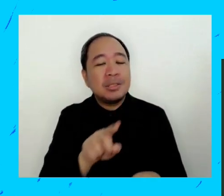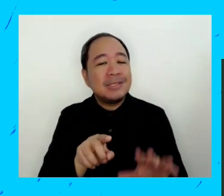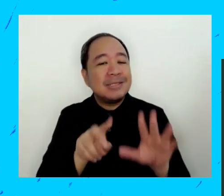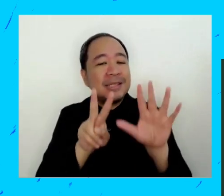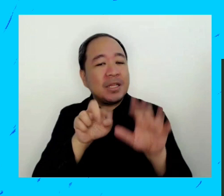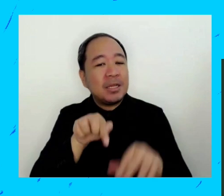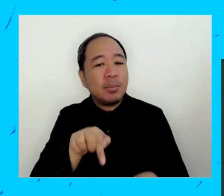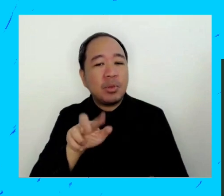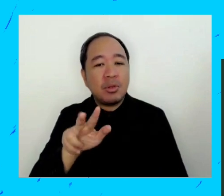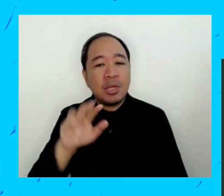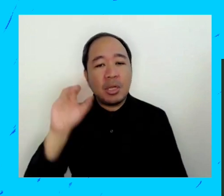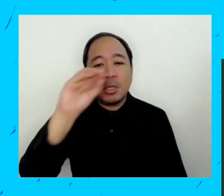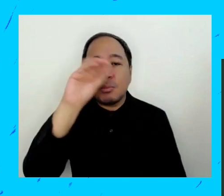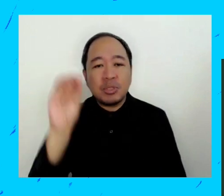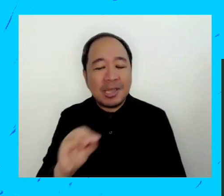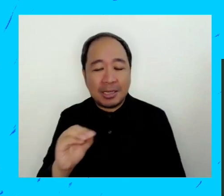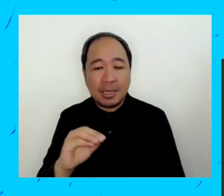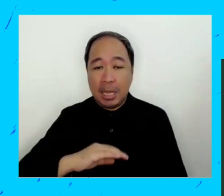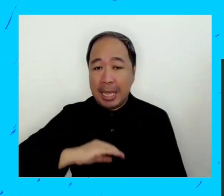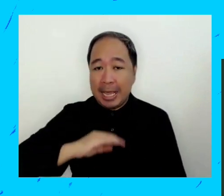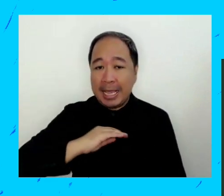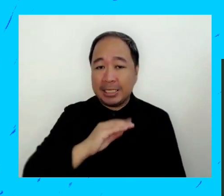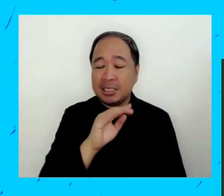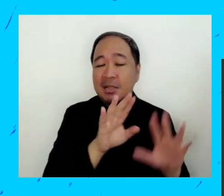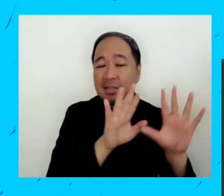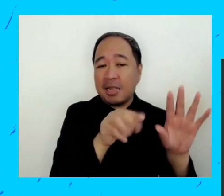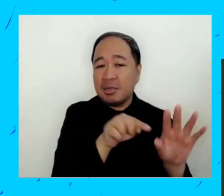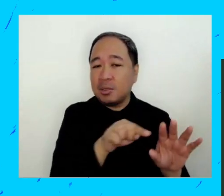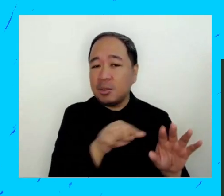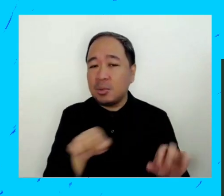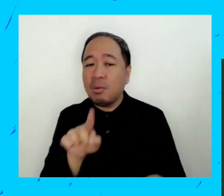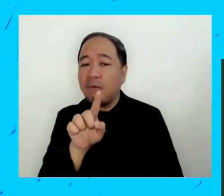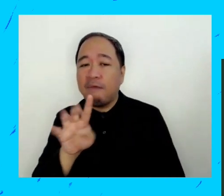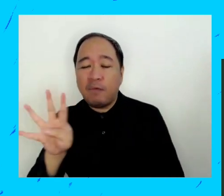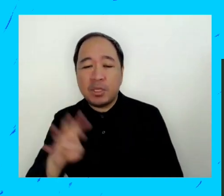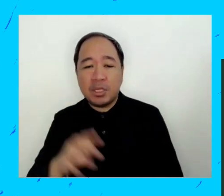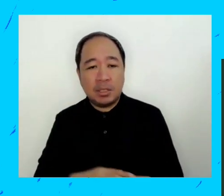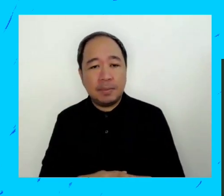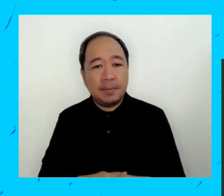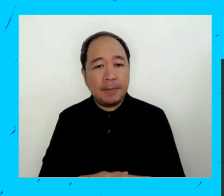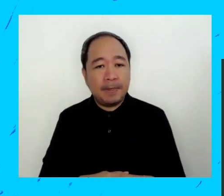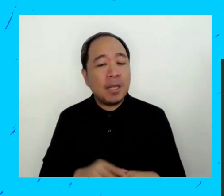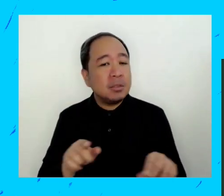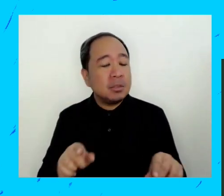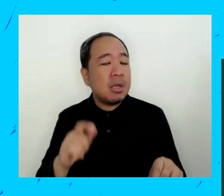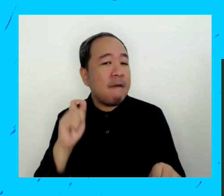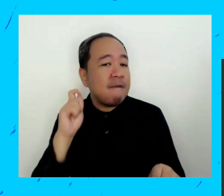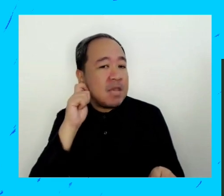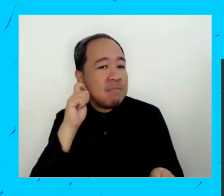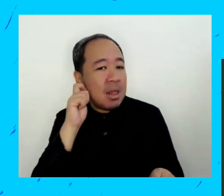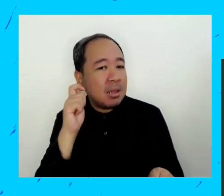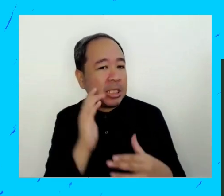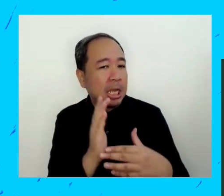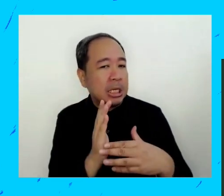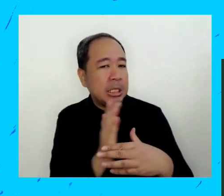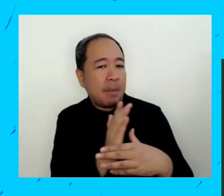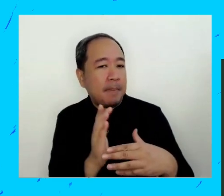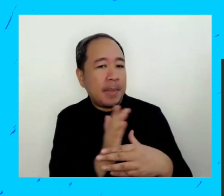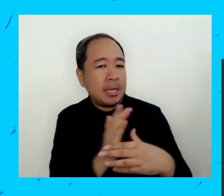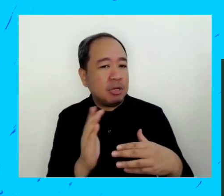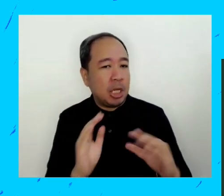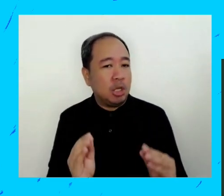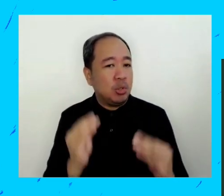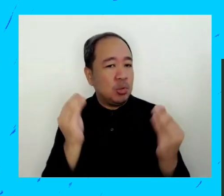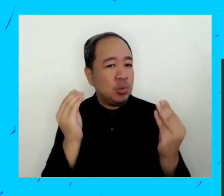7% entre 10 et 14 ans. Et les non-binaires